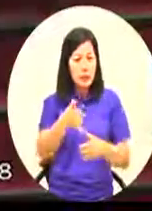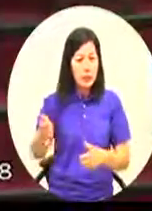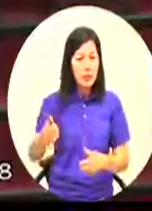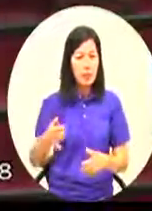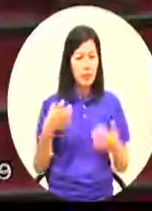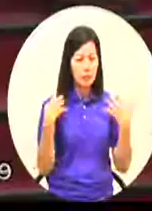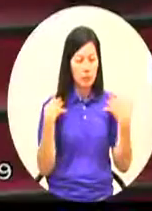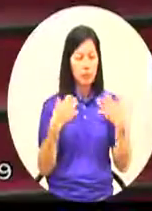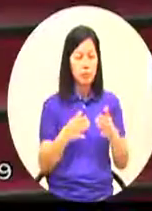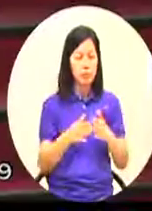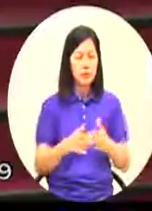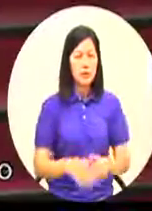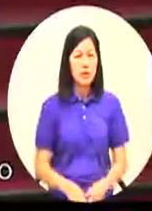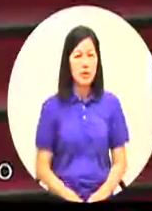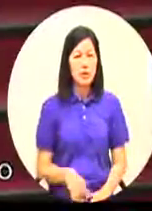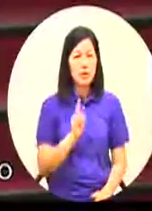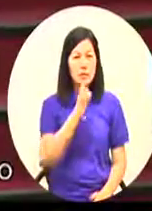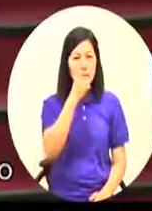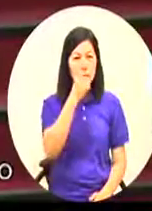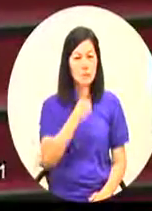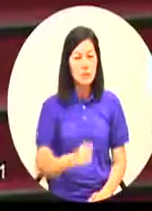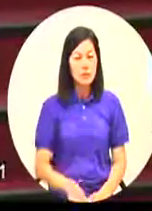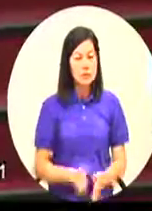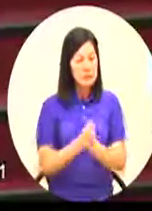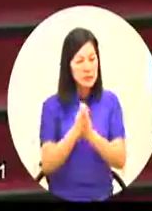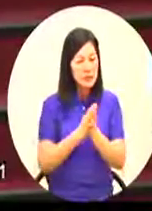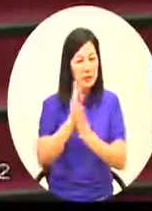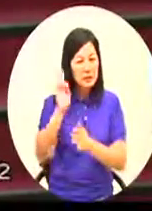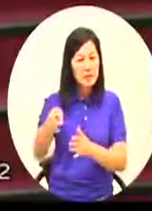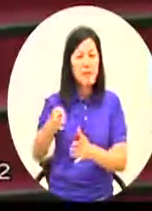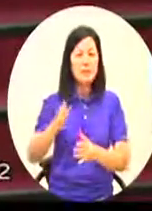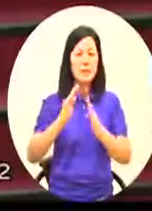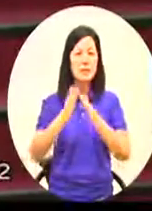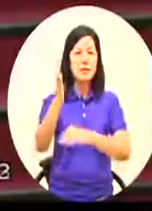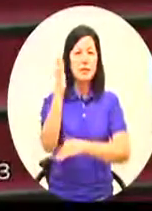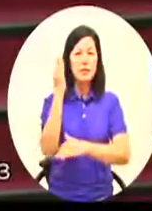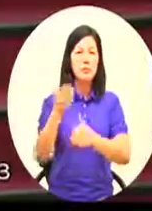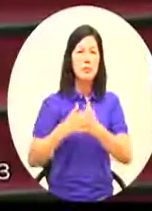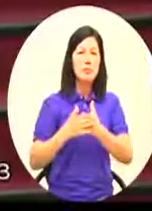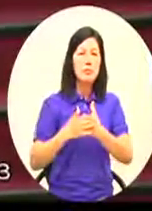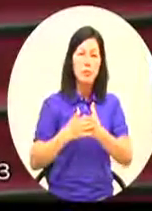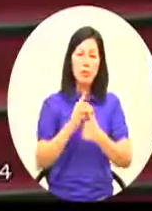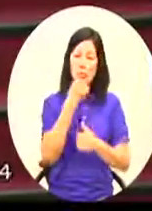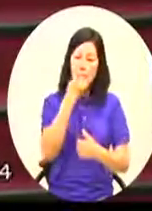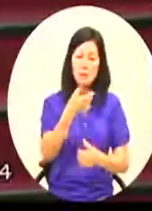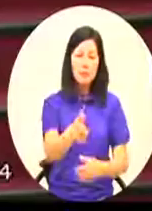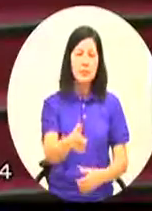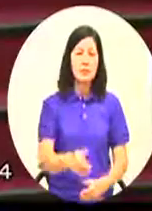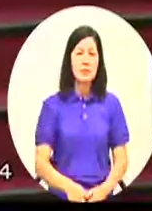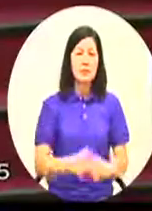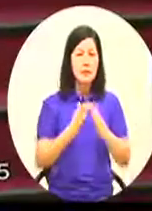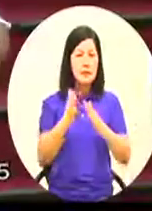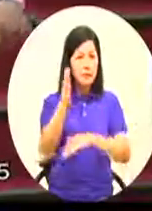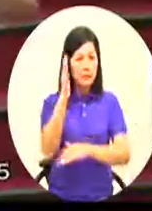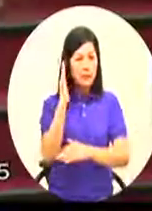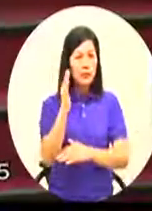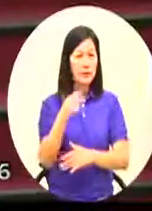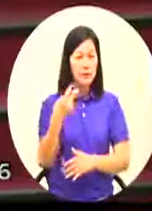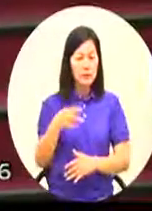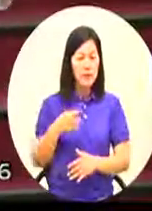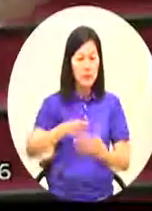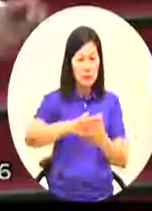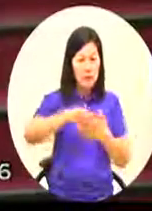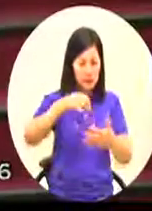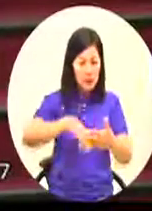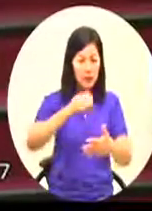不是只有要求市政府来协助。那么市政府其